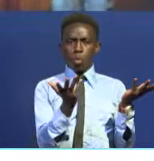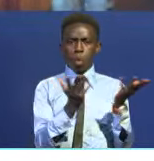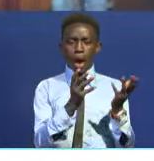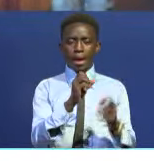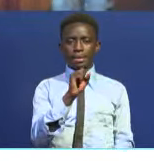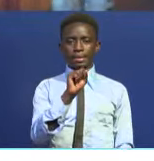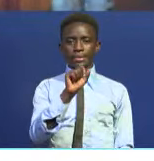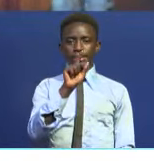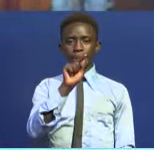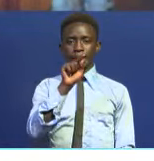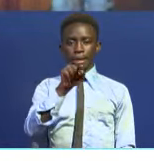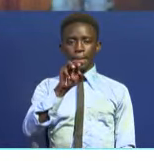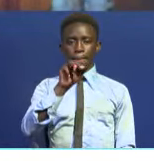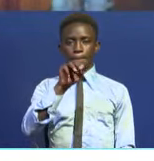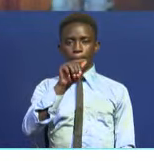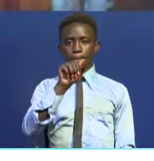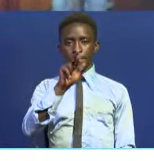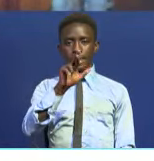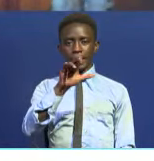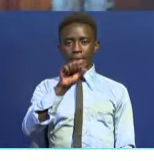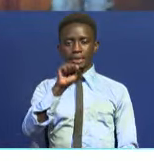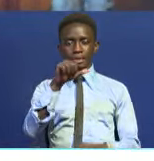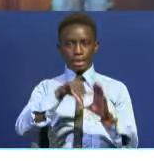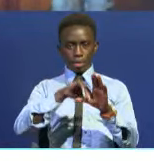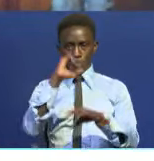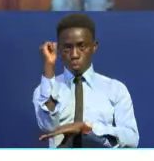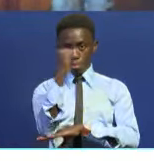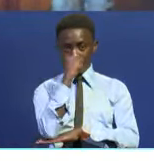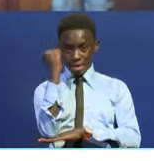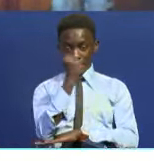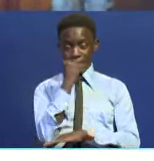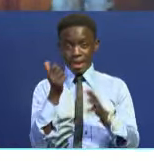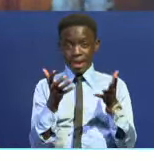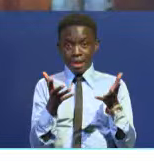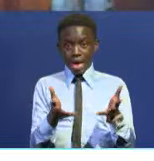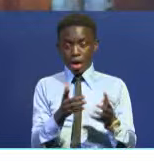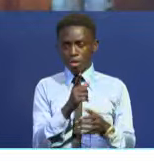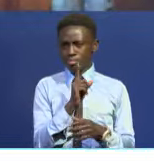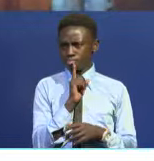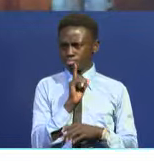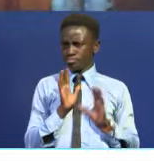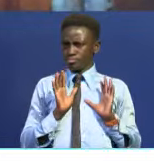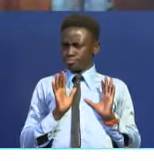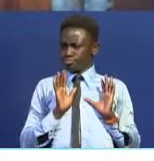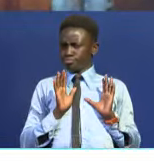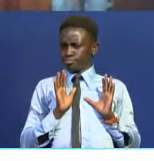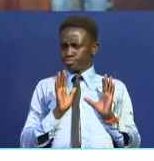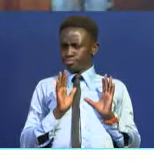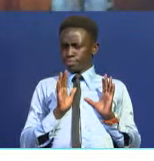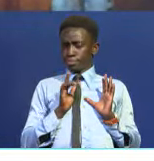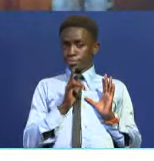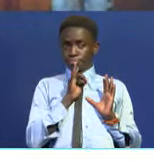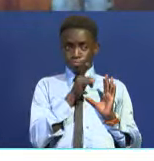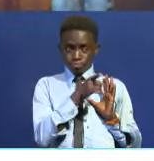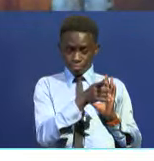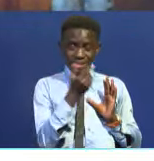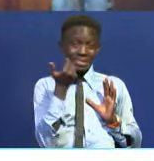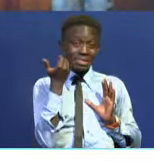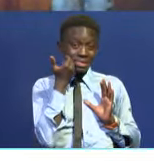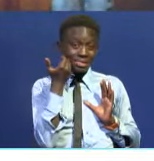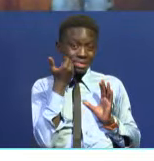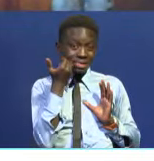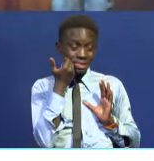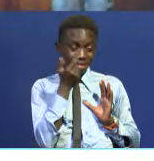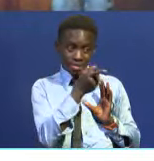Naibu kamishna wa kaunti Paula Gata hata hivyo alikanusha madai hayo, akisema kuwa mtahiniwa huyo alikuwa akiugua na aliaga dunia